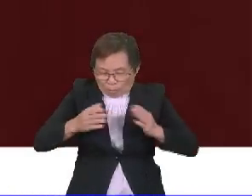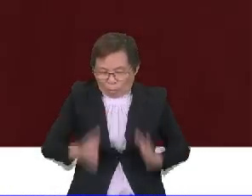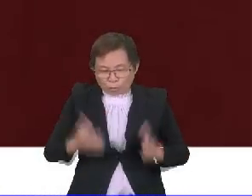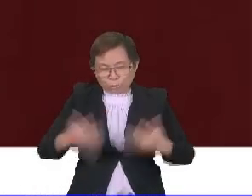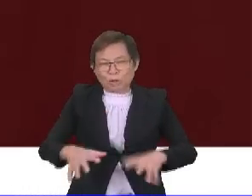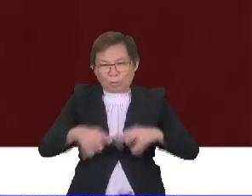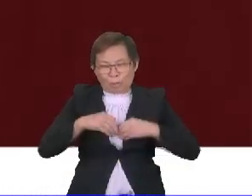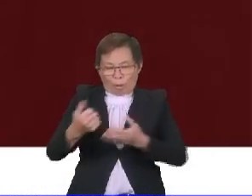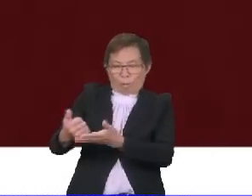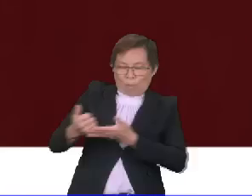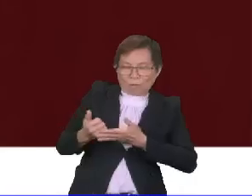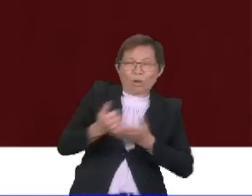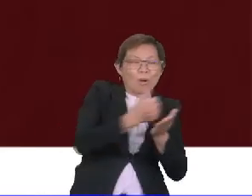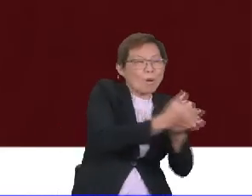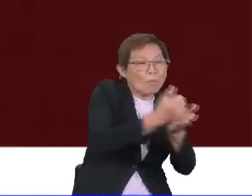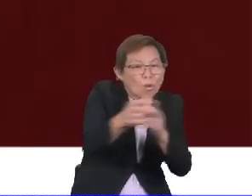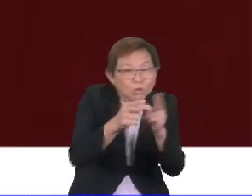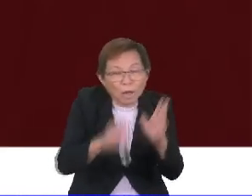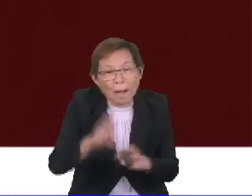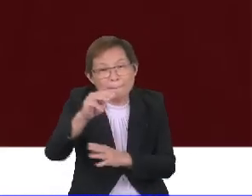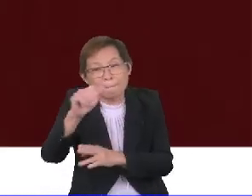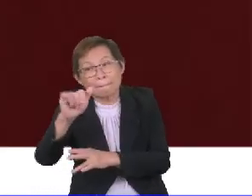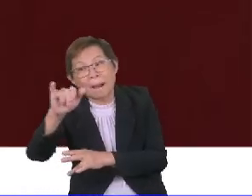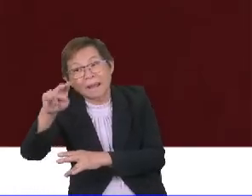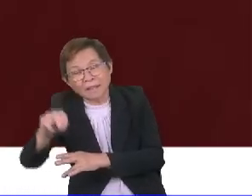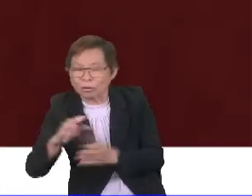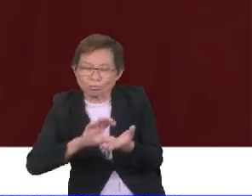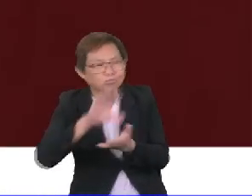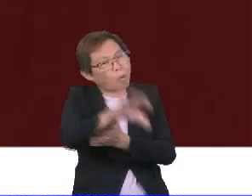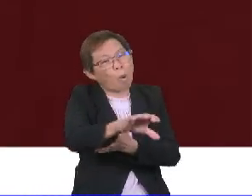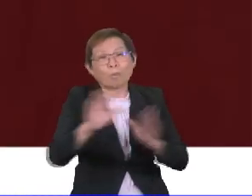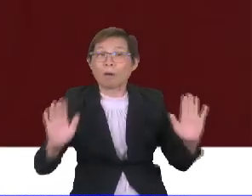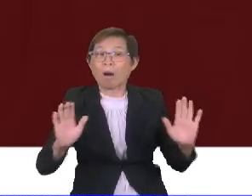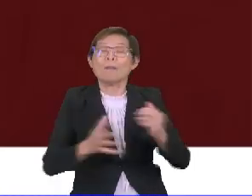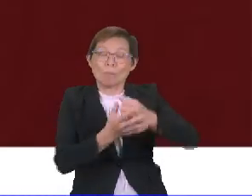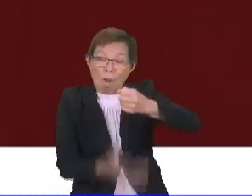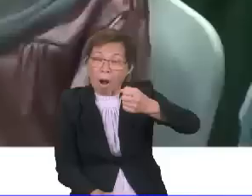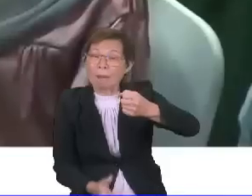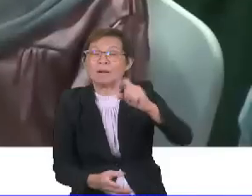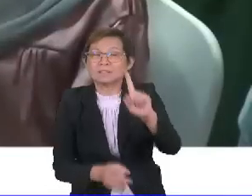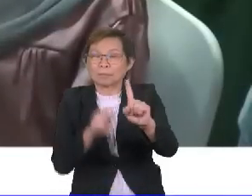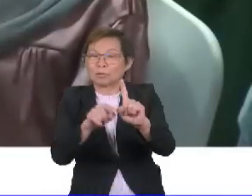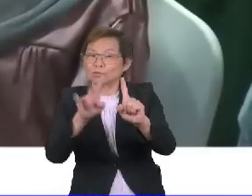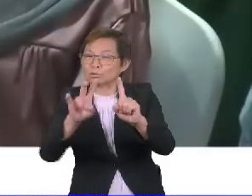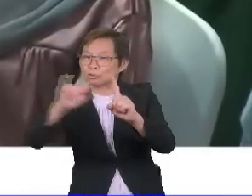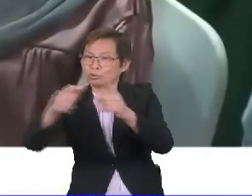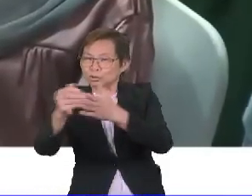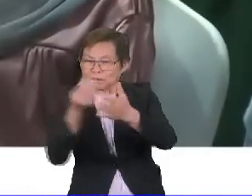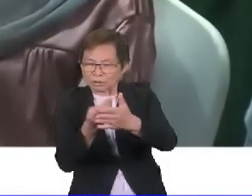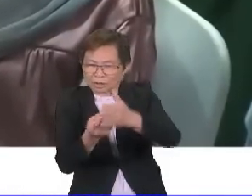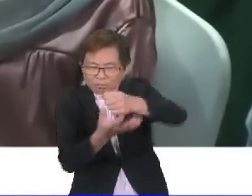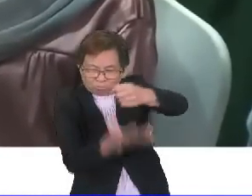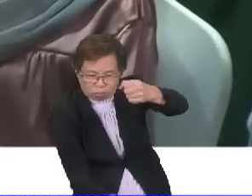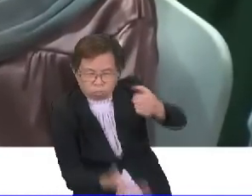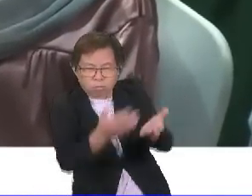telah menerima bantuan ke usaha dan main secara one off melibatkan peruntukan satu perpuluhan 7 juta Ringgit